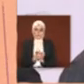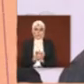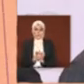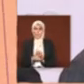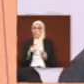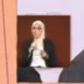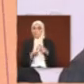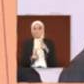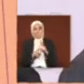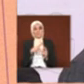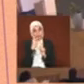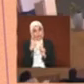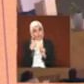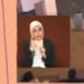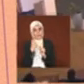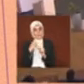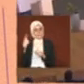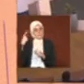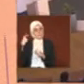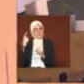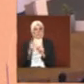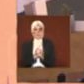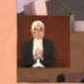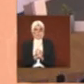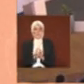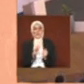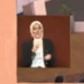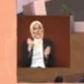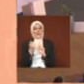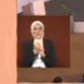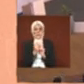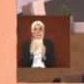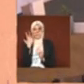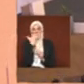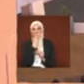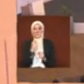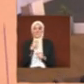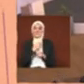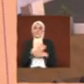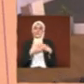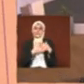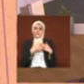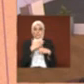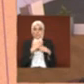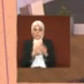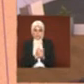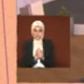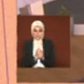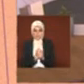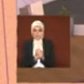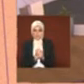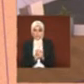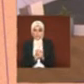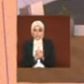القوانين اللي بتحكم امانها وجودها داخل المجتمع او داخل المنطقه داخل الاسره